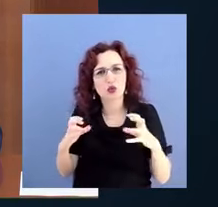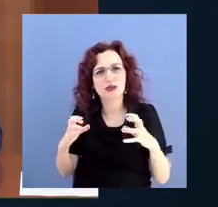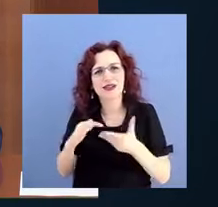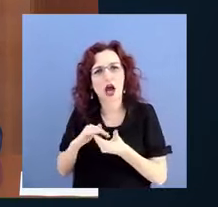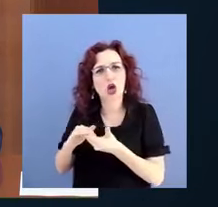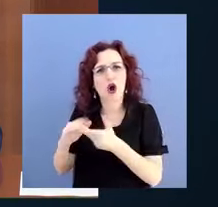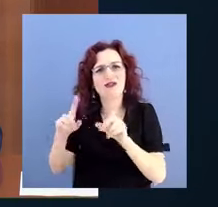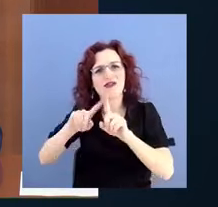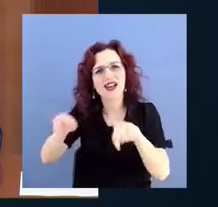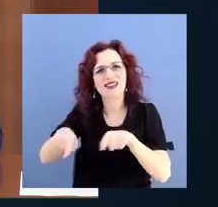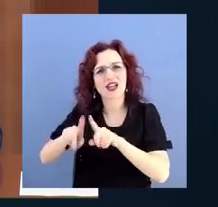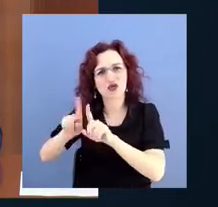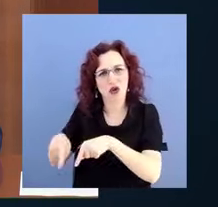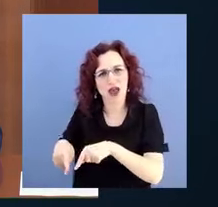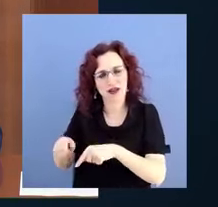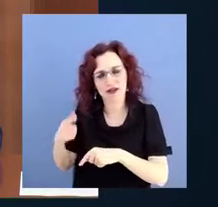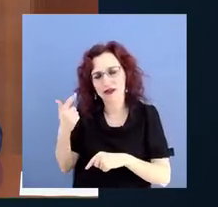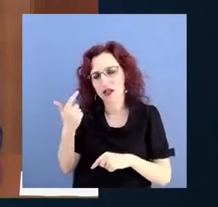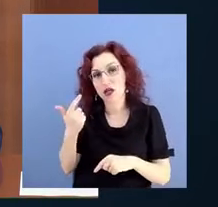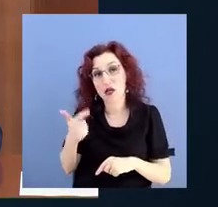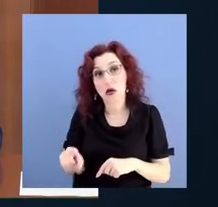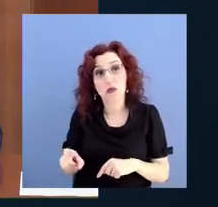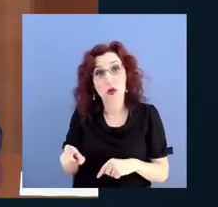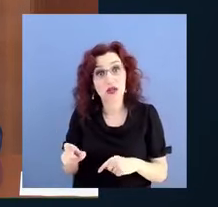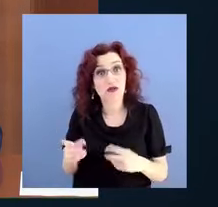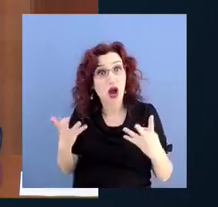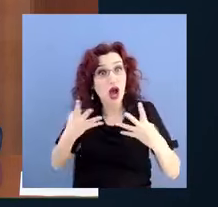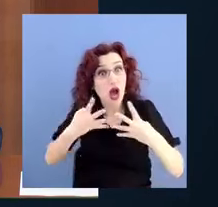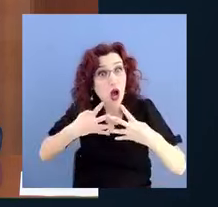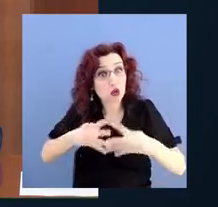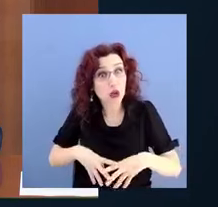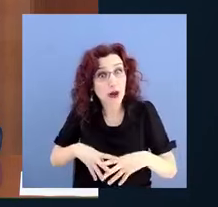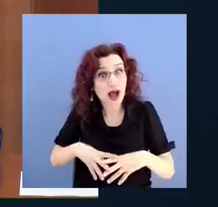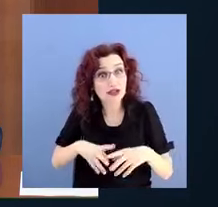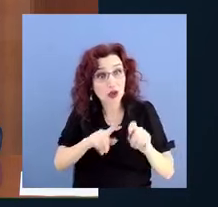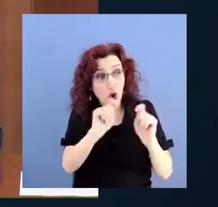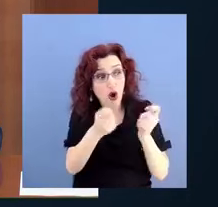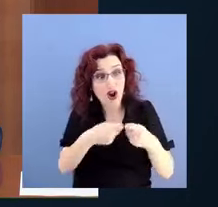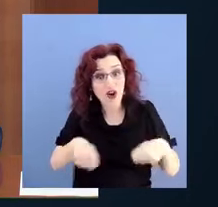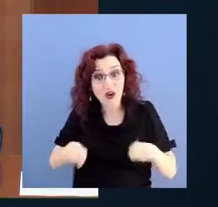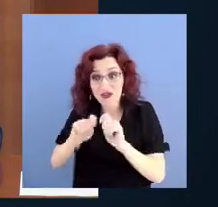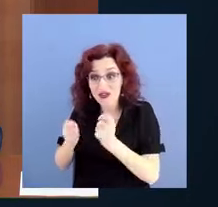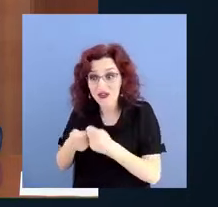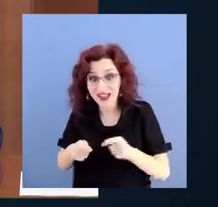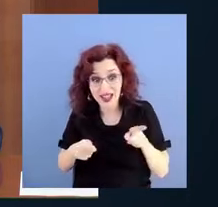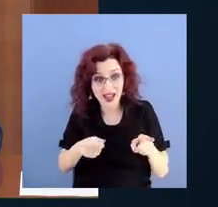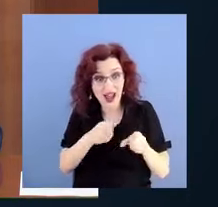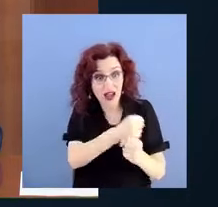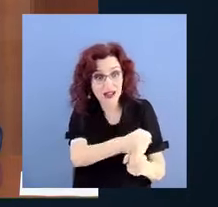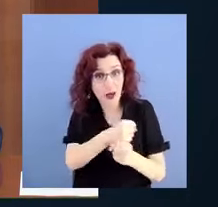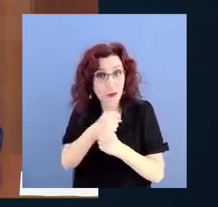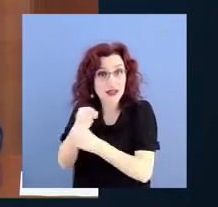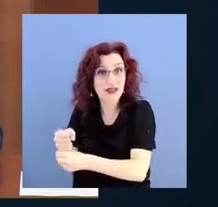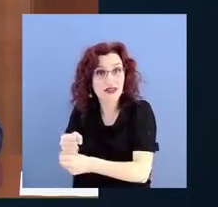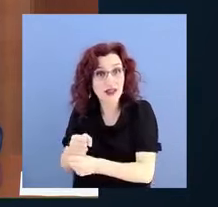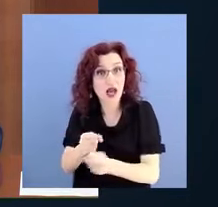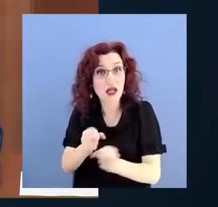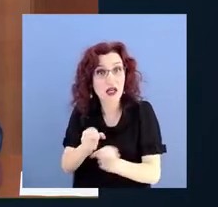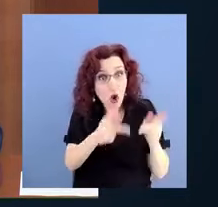che le due rappresentanze confederali di questo tipo diano l'okay